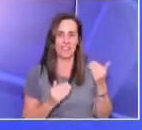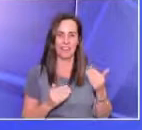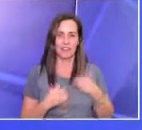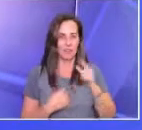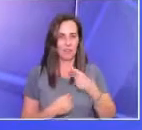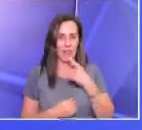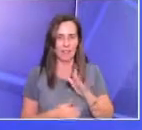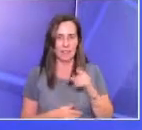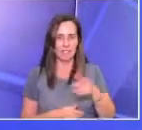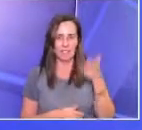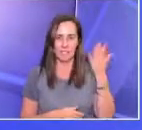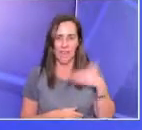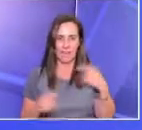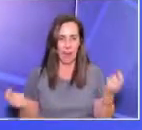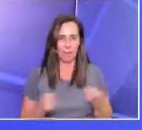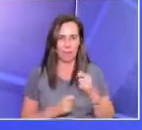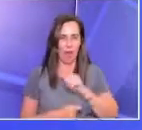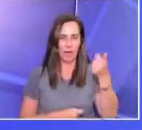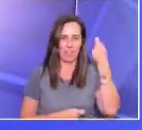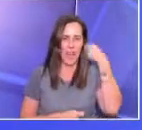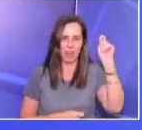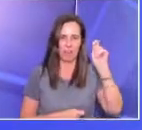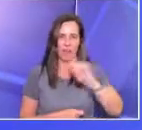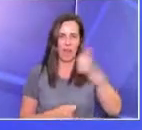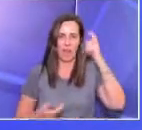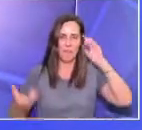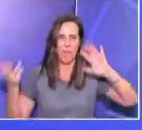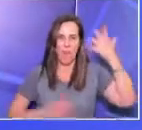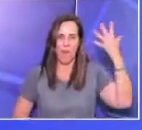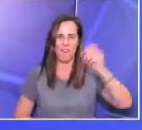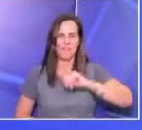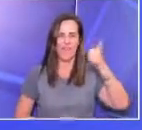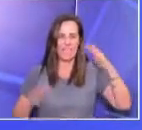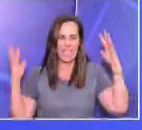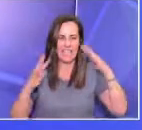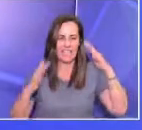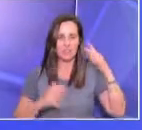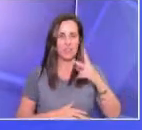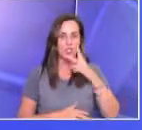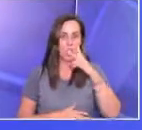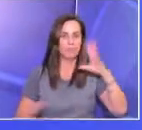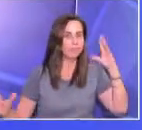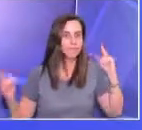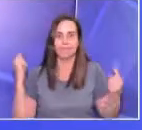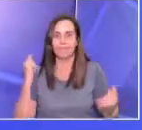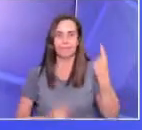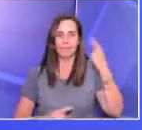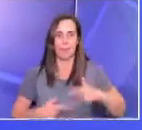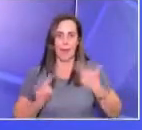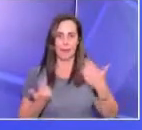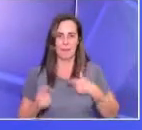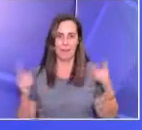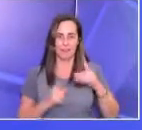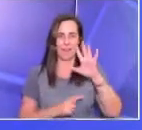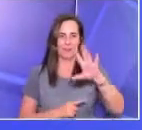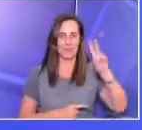רוצה להגיד לכם, זה היה הקמפיין הכי יקר, הכי מטורף, הכי אינטנסיבי, שראיתי אי פעם בחיי המאוד